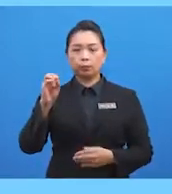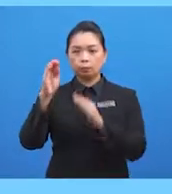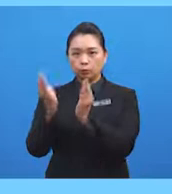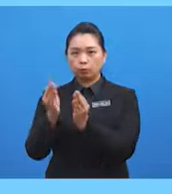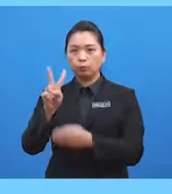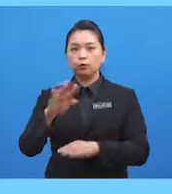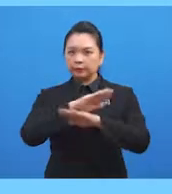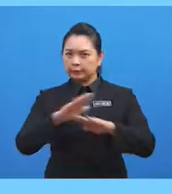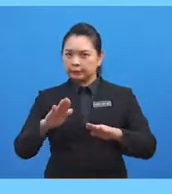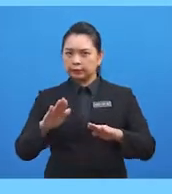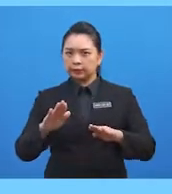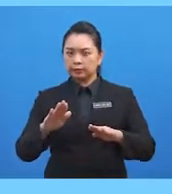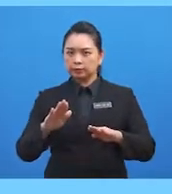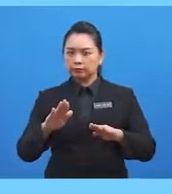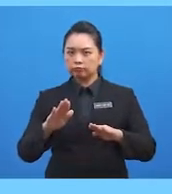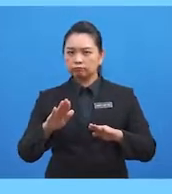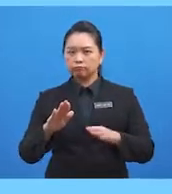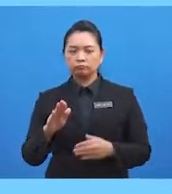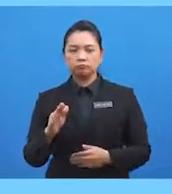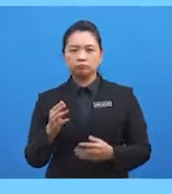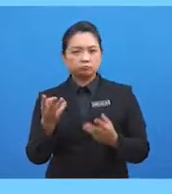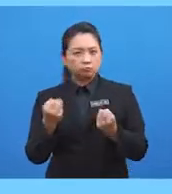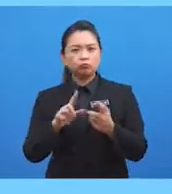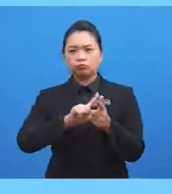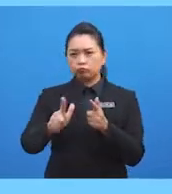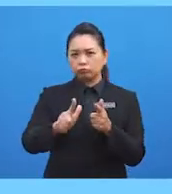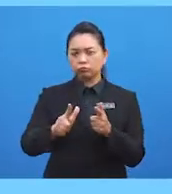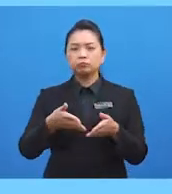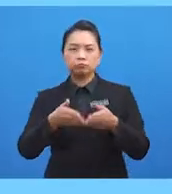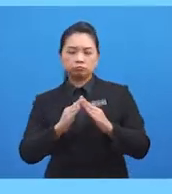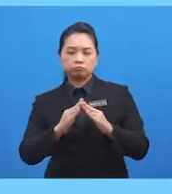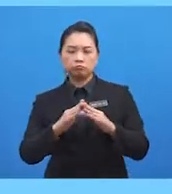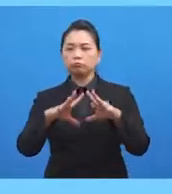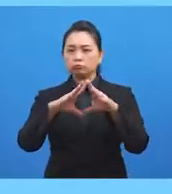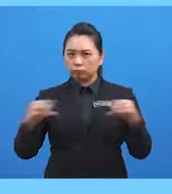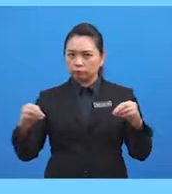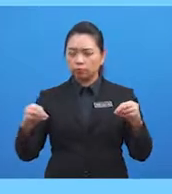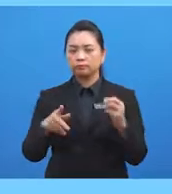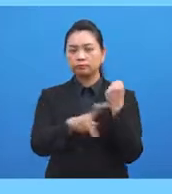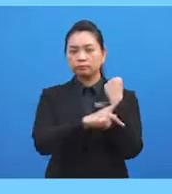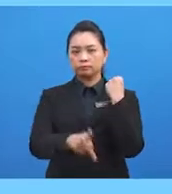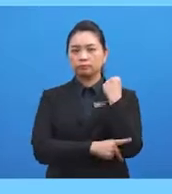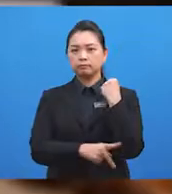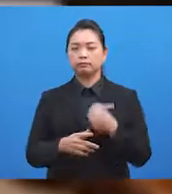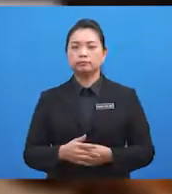untuk tidak memperkenankan permintaan bagi membubarkan Parlimen.